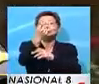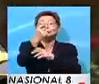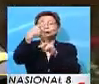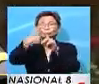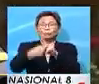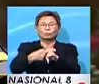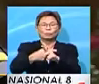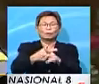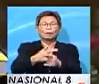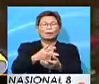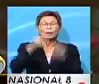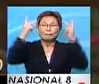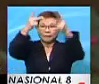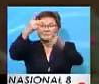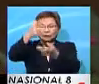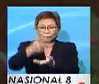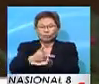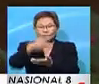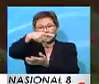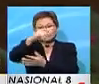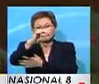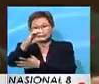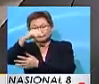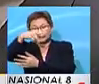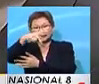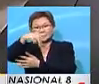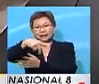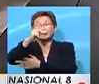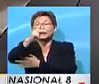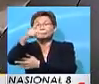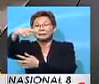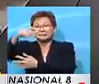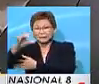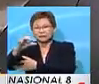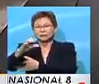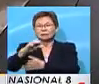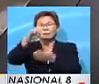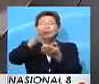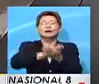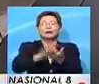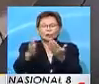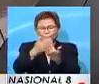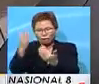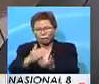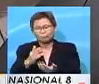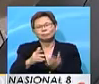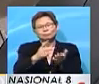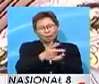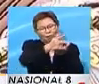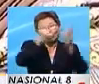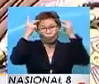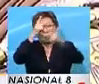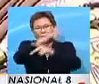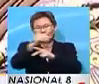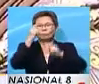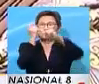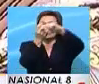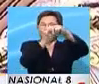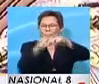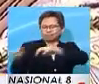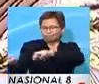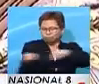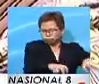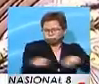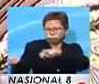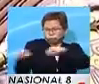port konsortium KPC telah menjalankan penambahbaikan menyeluruh terhadap kemudahan Pelabuhan Kuantan termasuk pembinaan transit